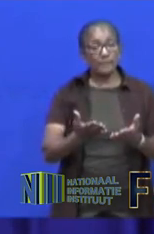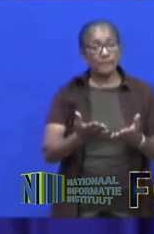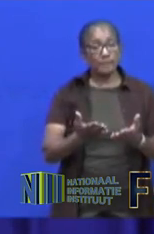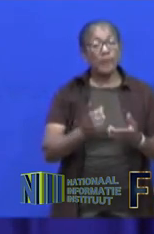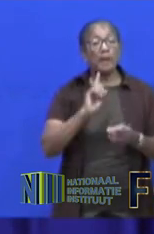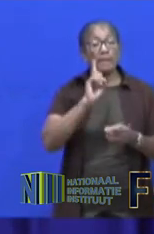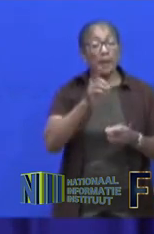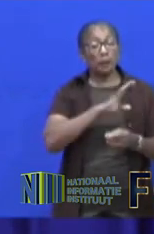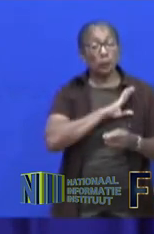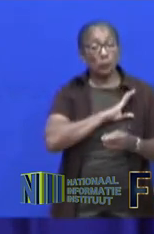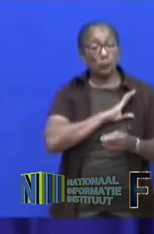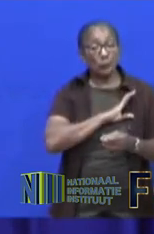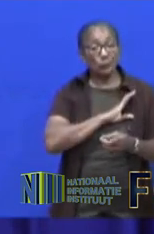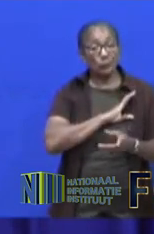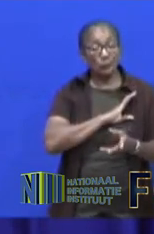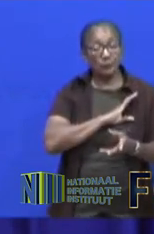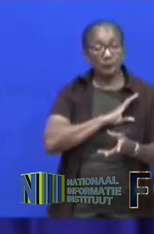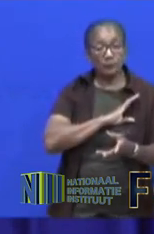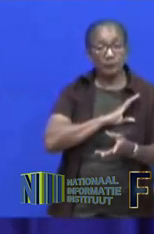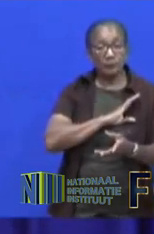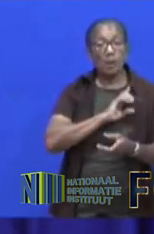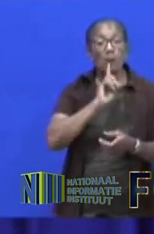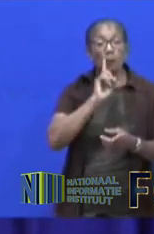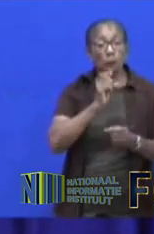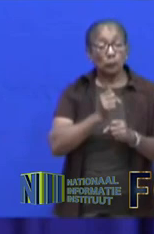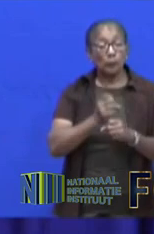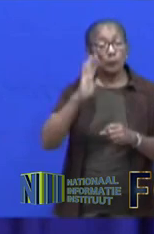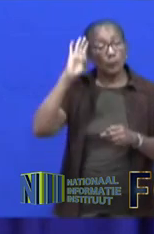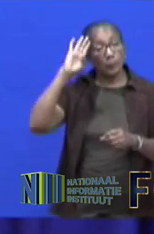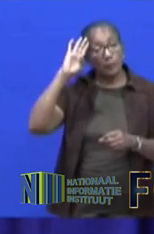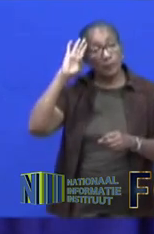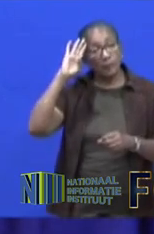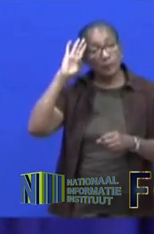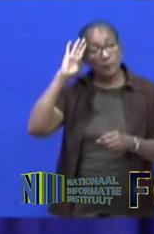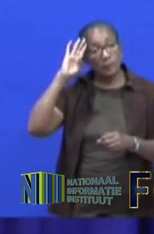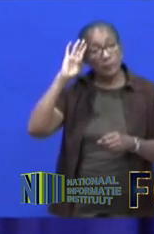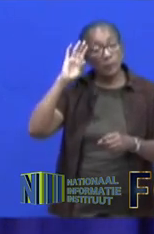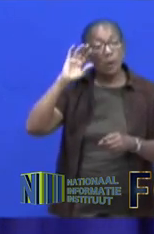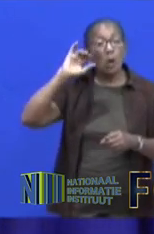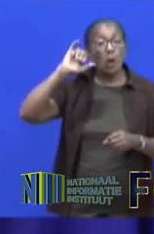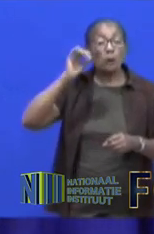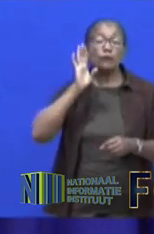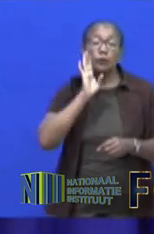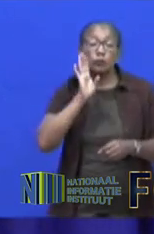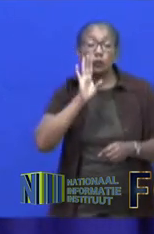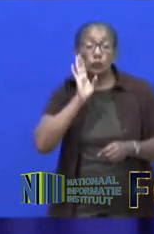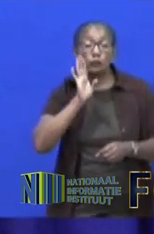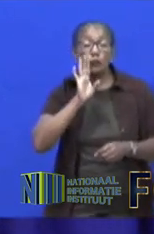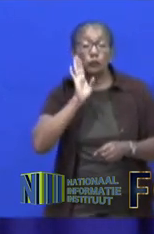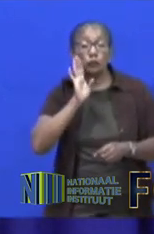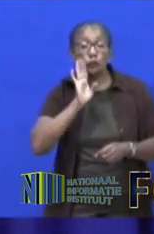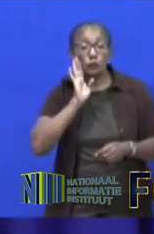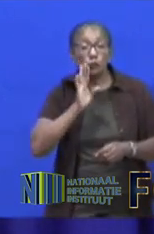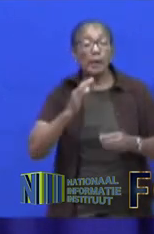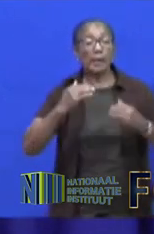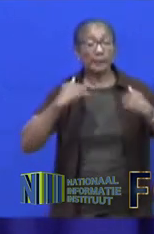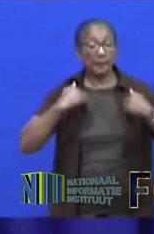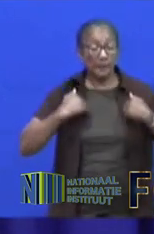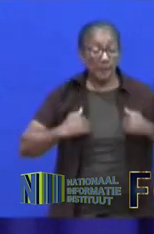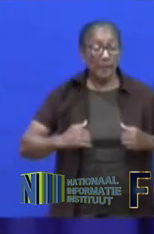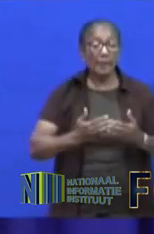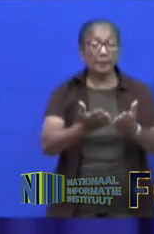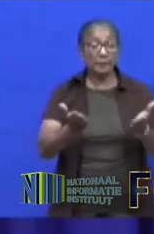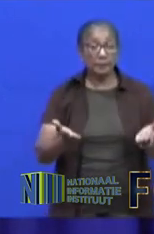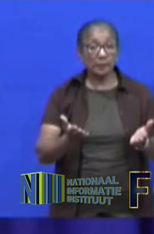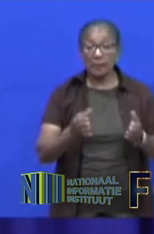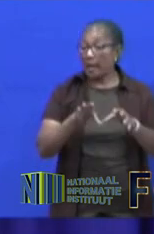Maar tegelijkertijd doet de politie bij deze weer een dringend beroep op dat deel van de burgerij